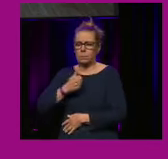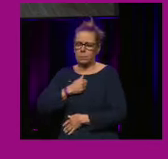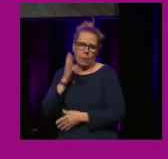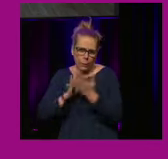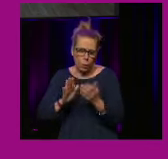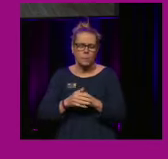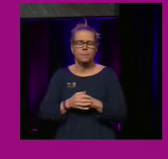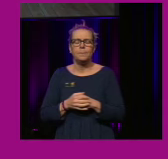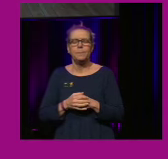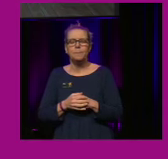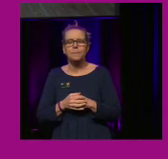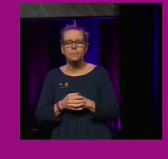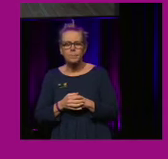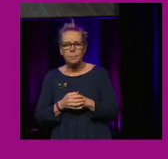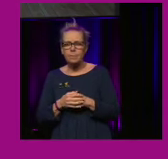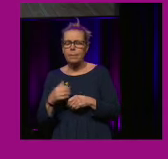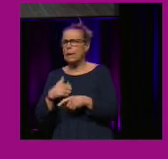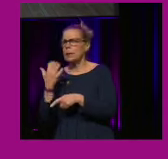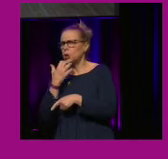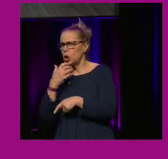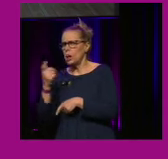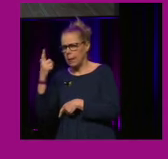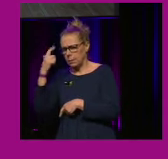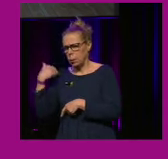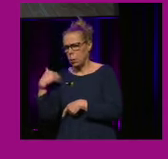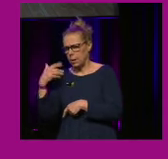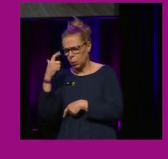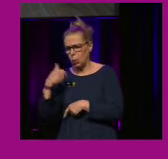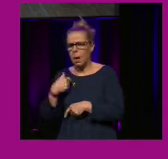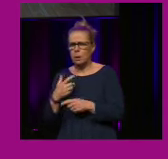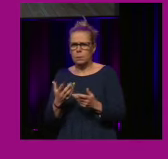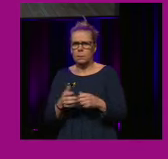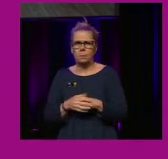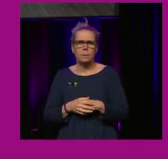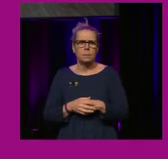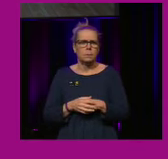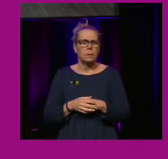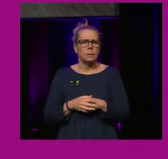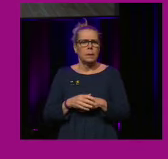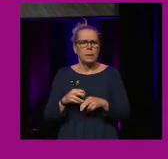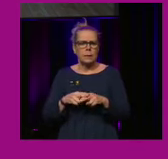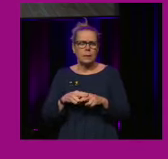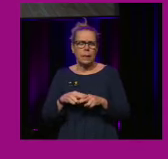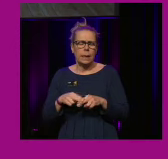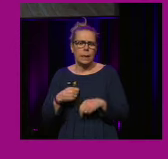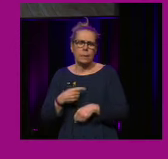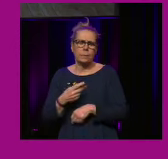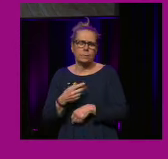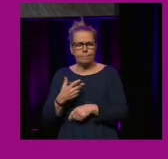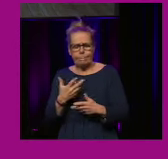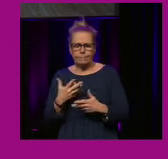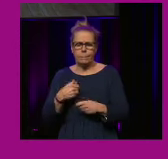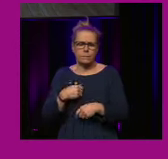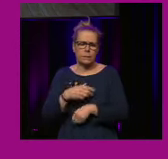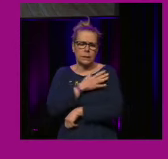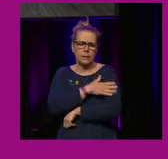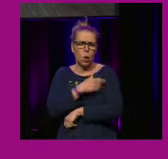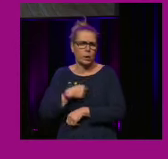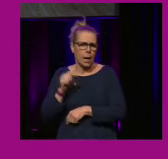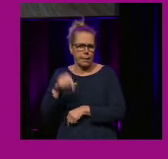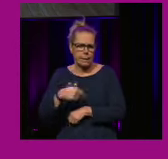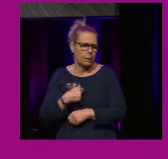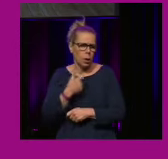förlåt, kylan här ute tror jag, för jag blev lite förkyld när jag kände mig lite sval när jag gick hit, så jag tror inte det är någonting annat. Men